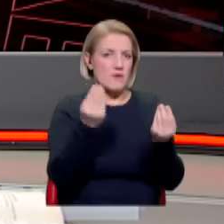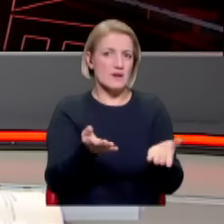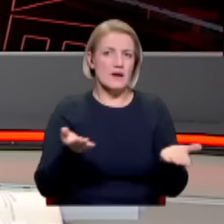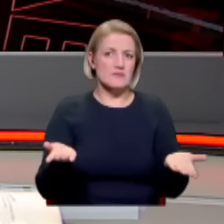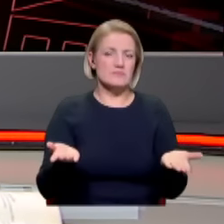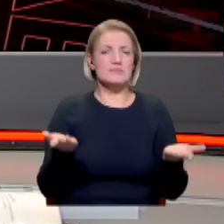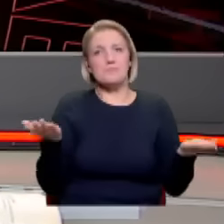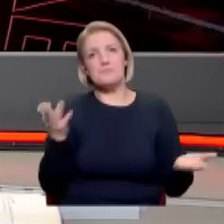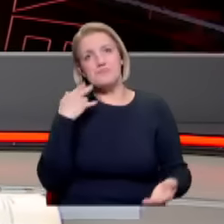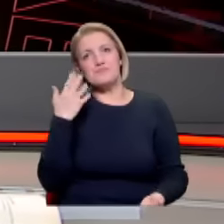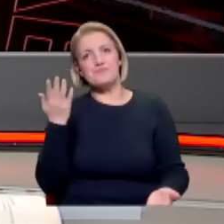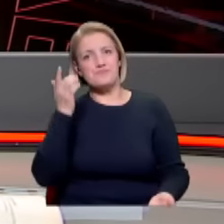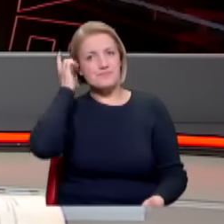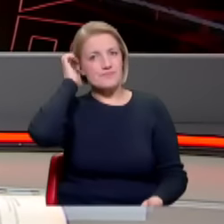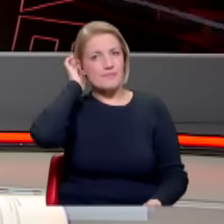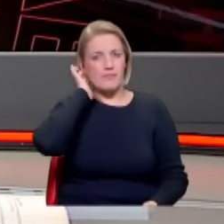Efendim,